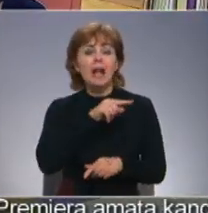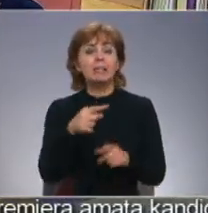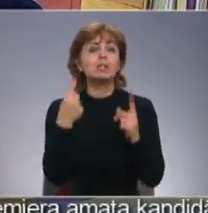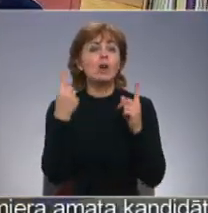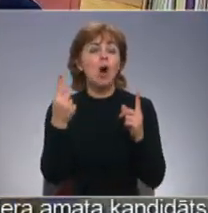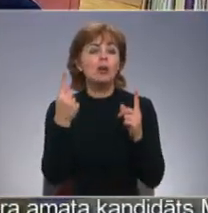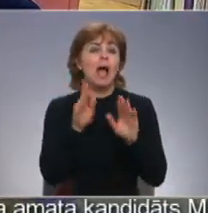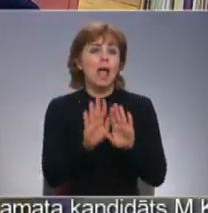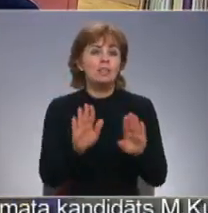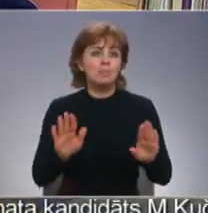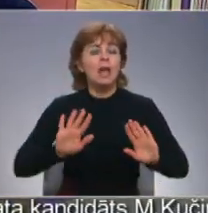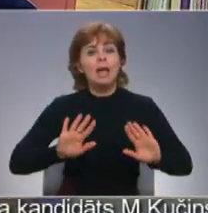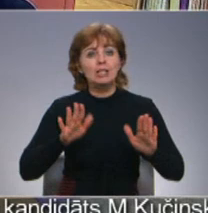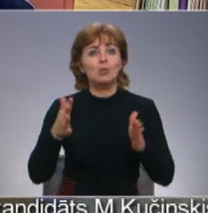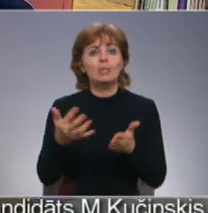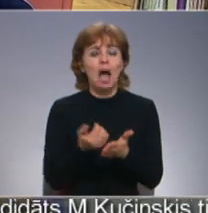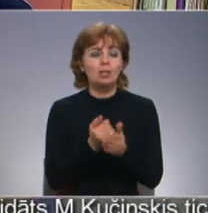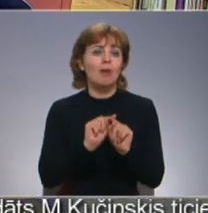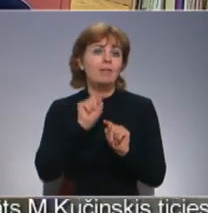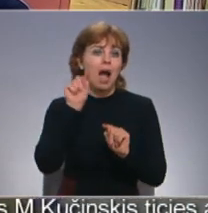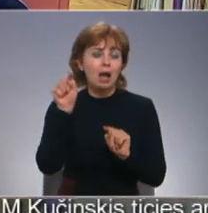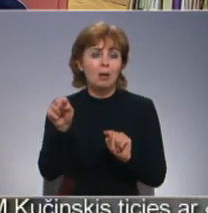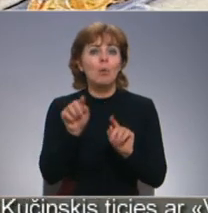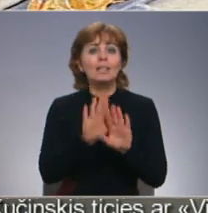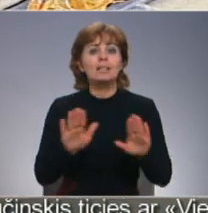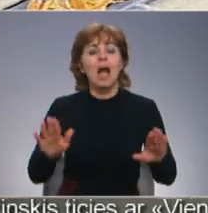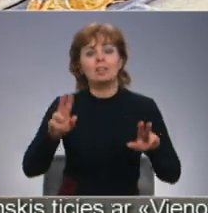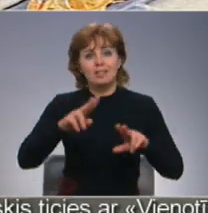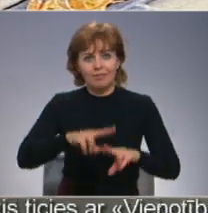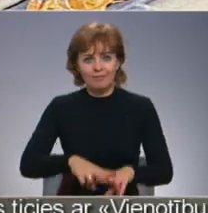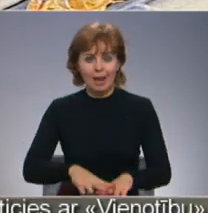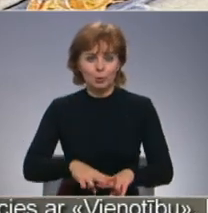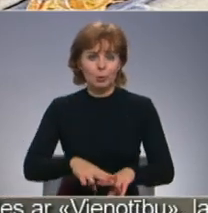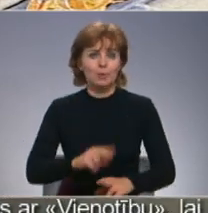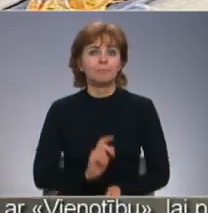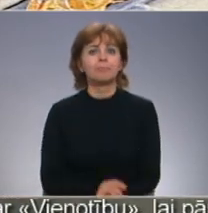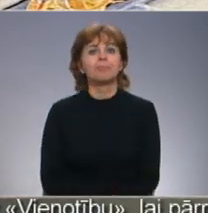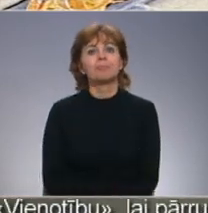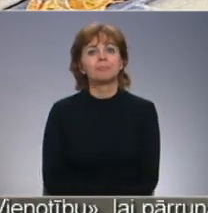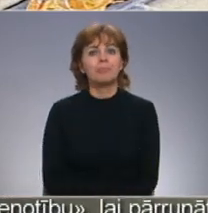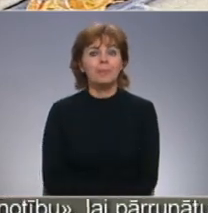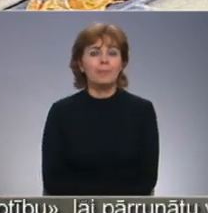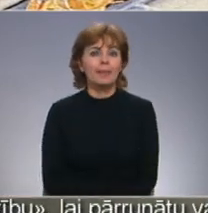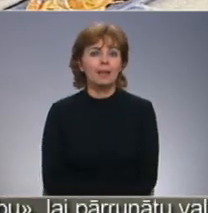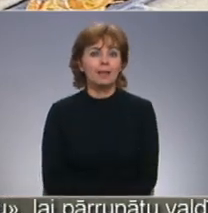unikālajai ekspozīcijai izdosies atrast nākamo izstādes vietu. Sandra Leitāne, Andris Pāns, TV spektrs.